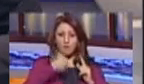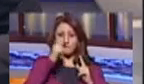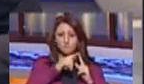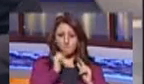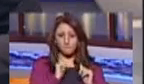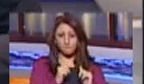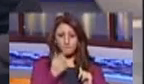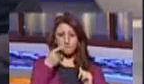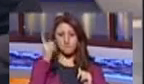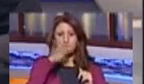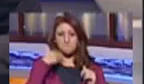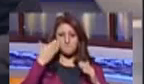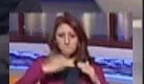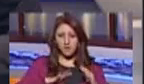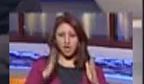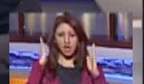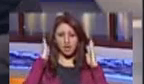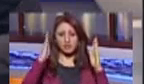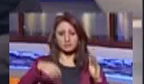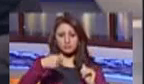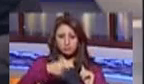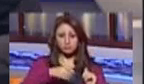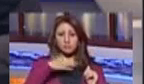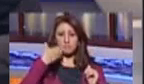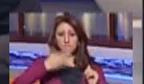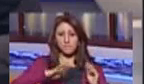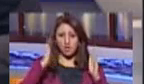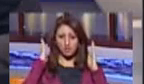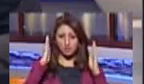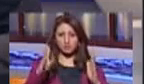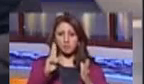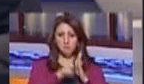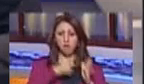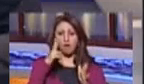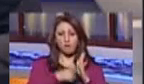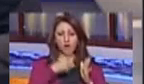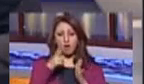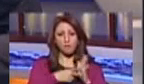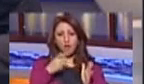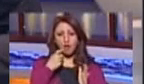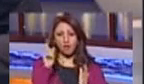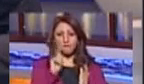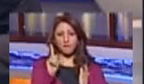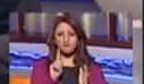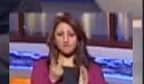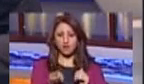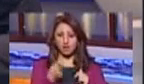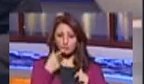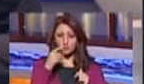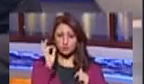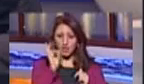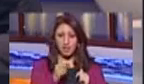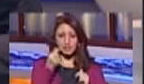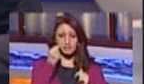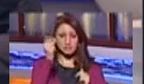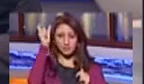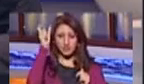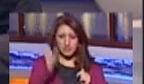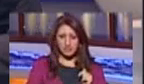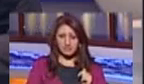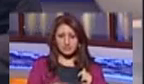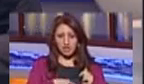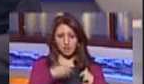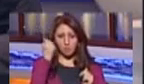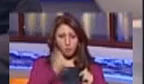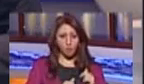كل يوم ماشيين في جنازات ولادهم. ومن النهاردة لازم يكون شعار كل مواطن مصري، كل إنسان مؤمن